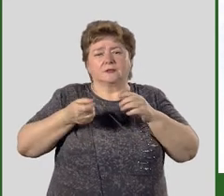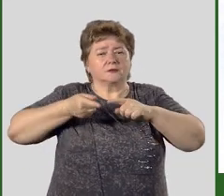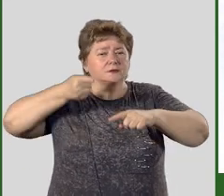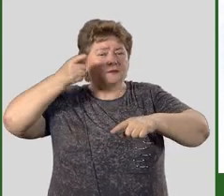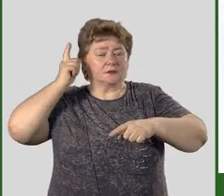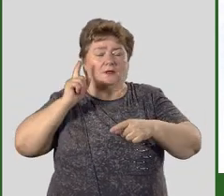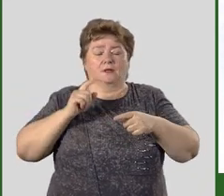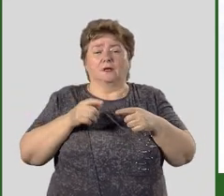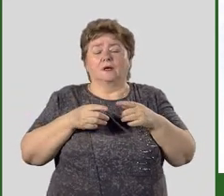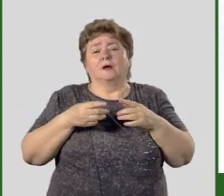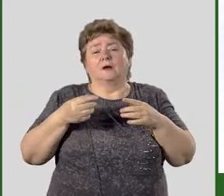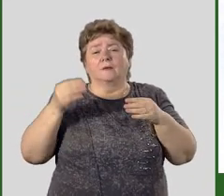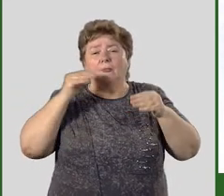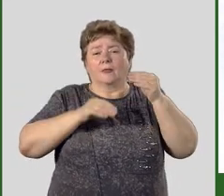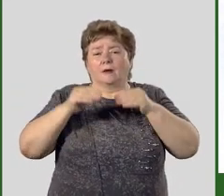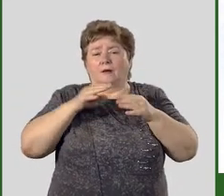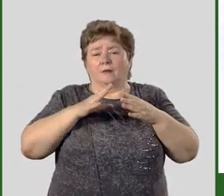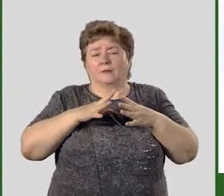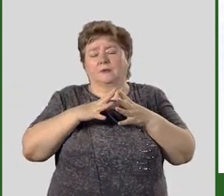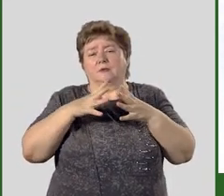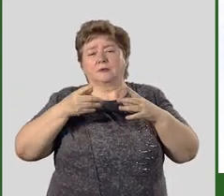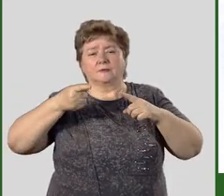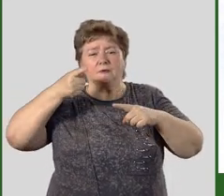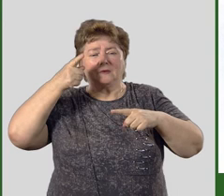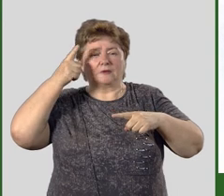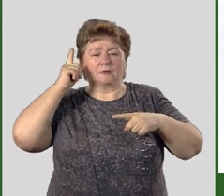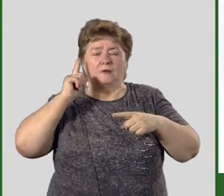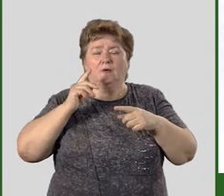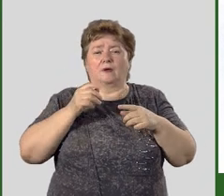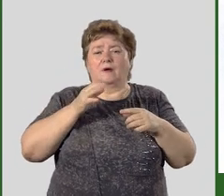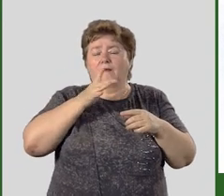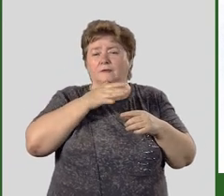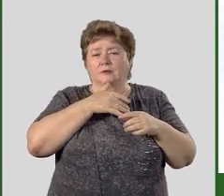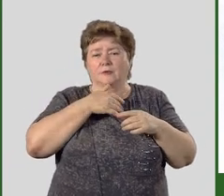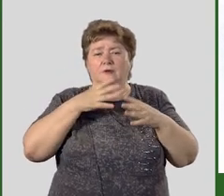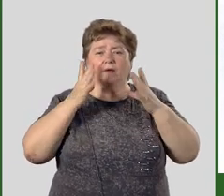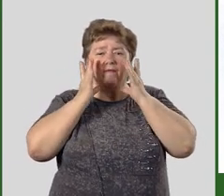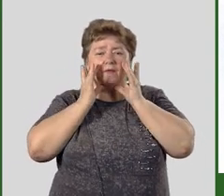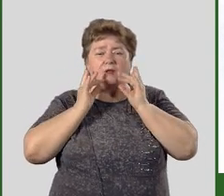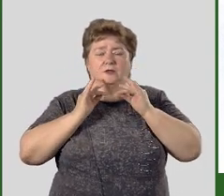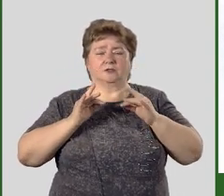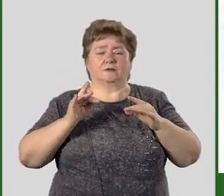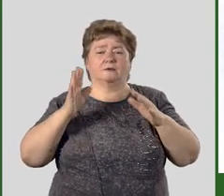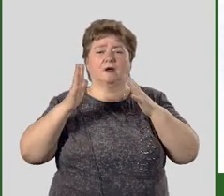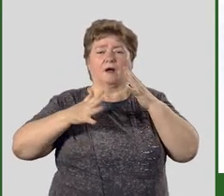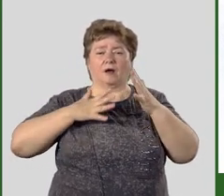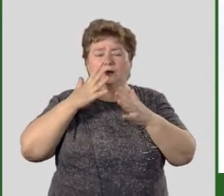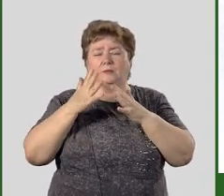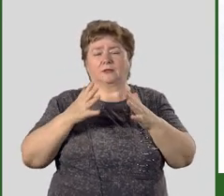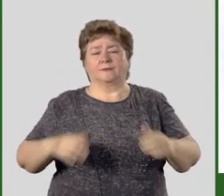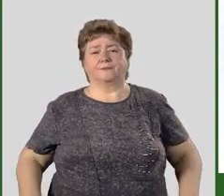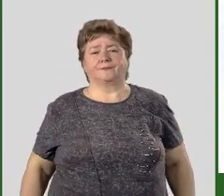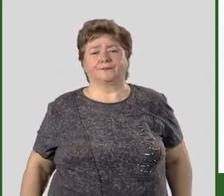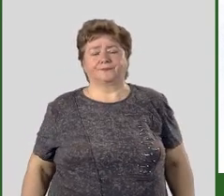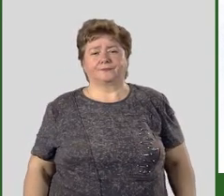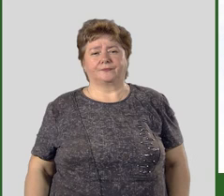реликтовые. Они накопились в древности, в эпохе влажного климата.